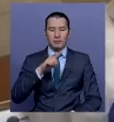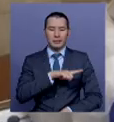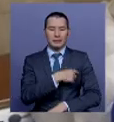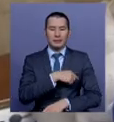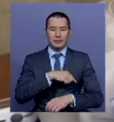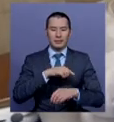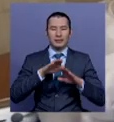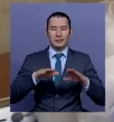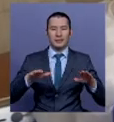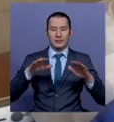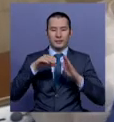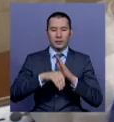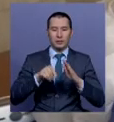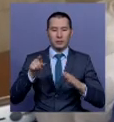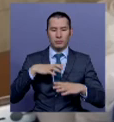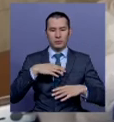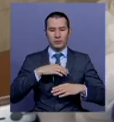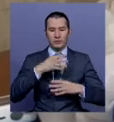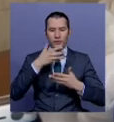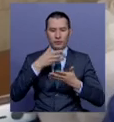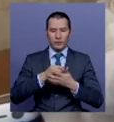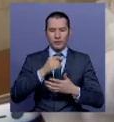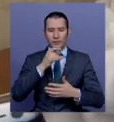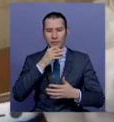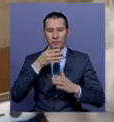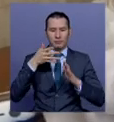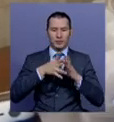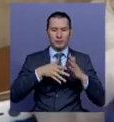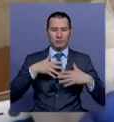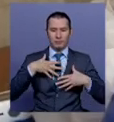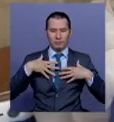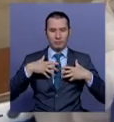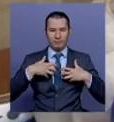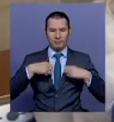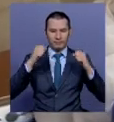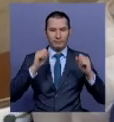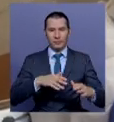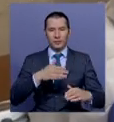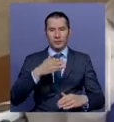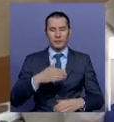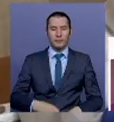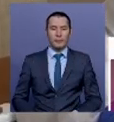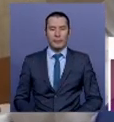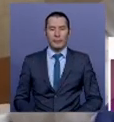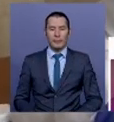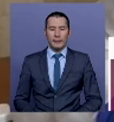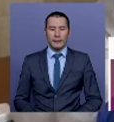науқастарды емдеу үшін бар күшімізді жұмсап жатырмыз дейді. Біз өзіміздің жұмысымызды осы клиникаға